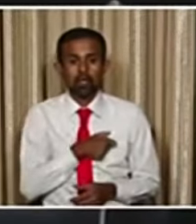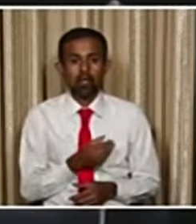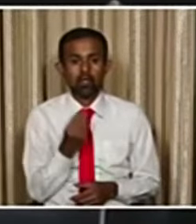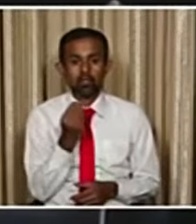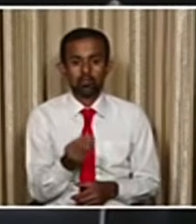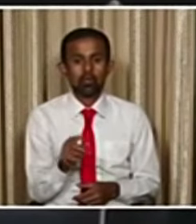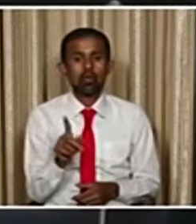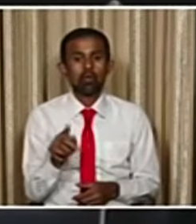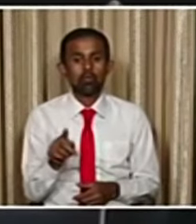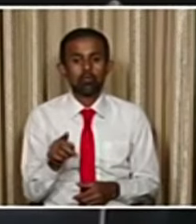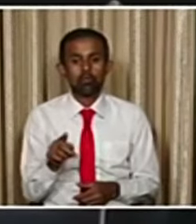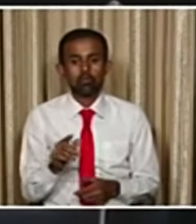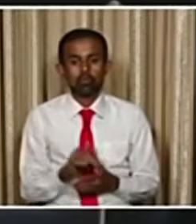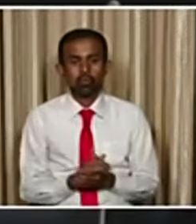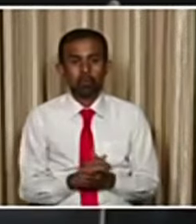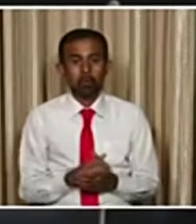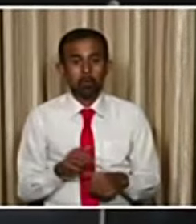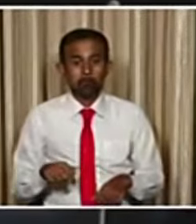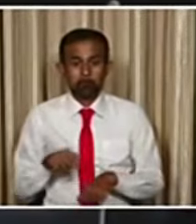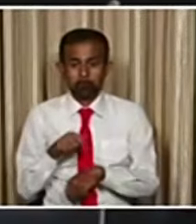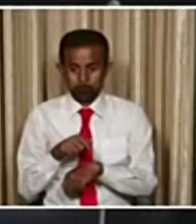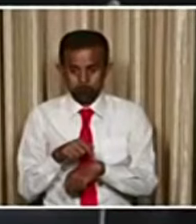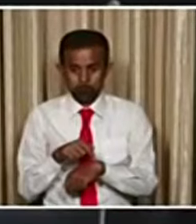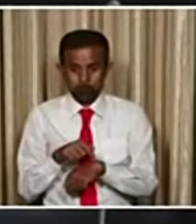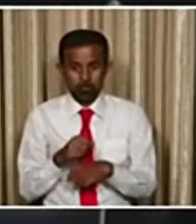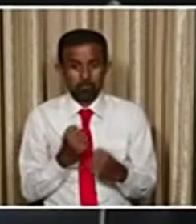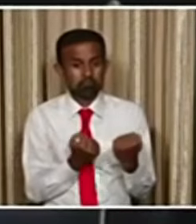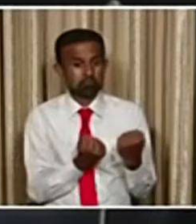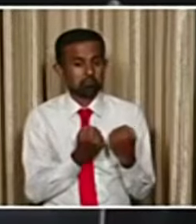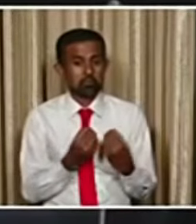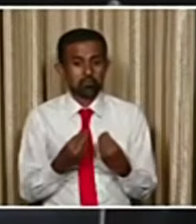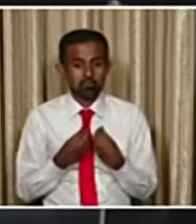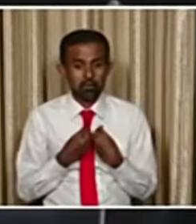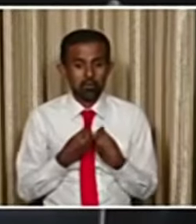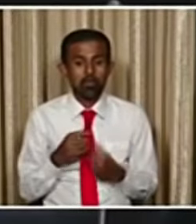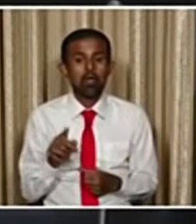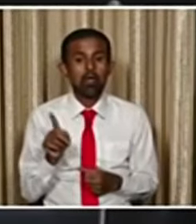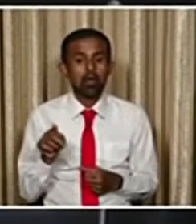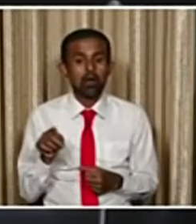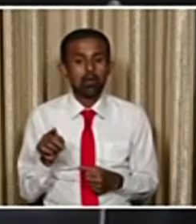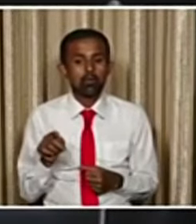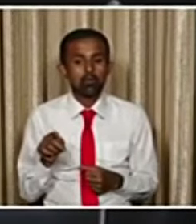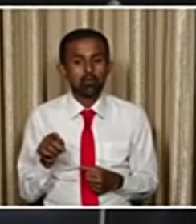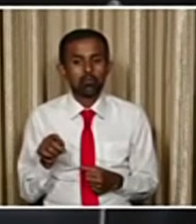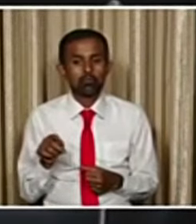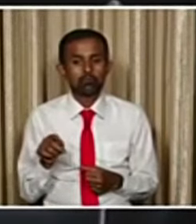දුන්නේ කවුද? මේ අවස්ථාවේදී මේ අභියෝගය බාරගත්තේ කවුද?